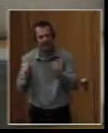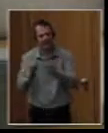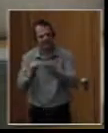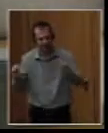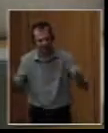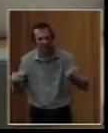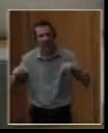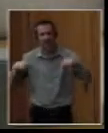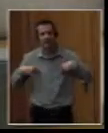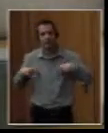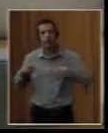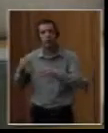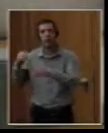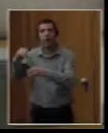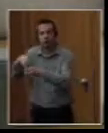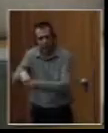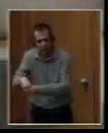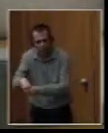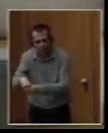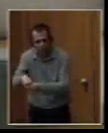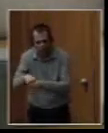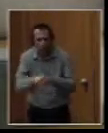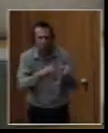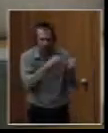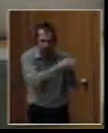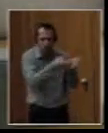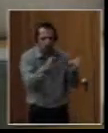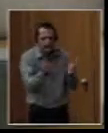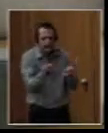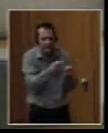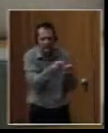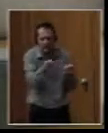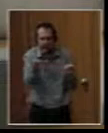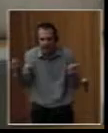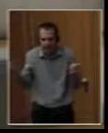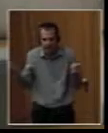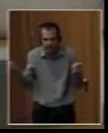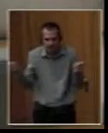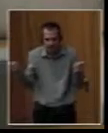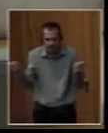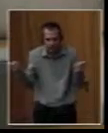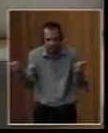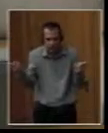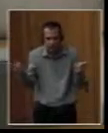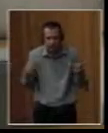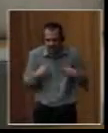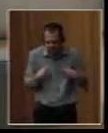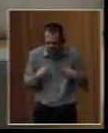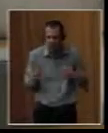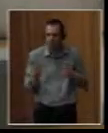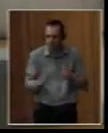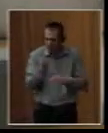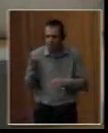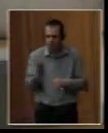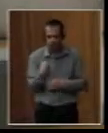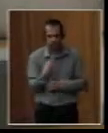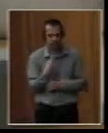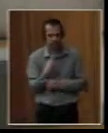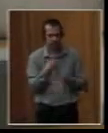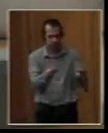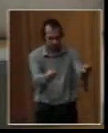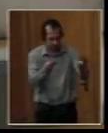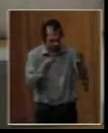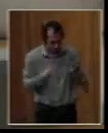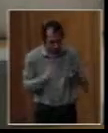σήμερα δεν υπάρχει. Που πολλές φορές εμείς ως Συνομοσπονδία παίρνουμε το